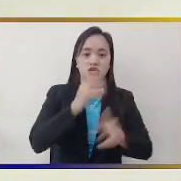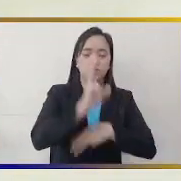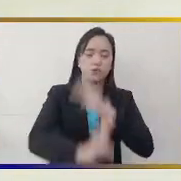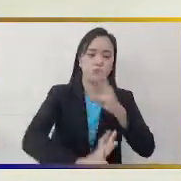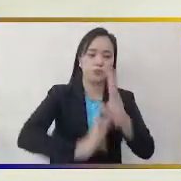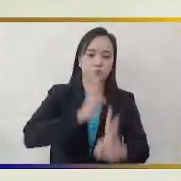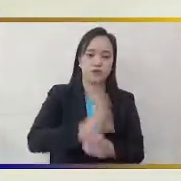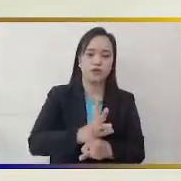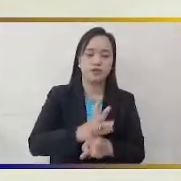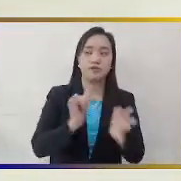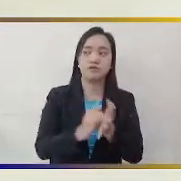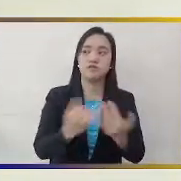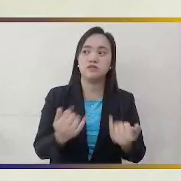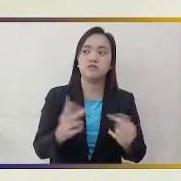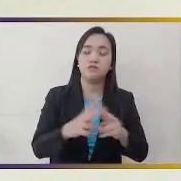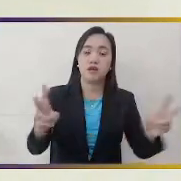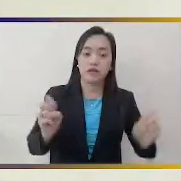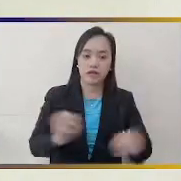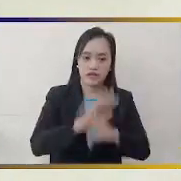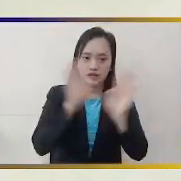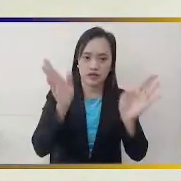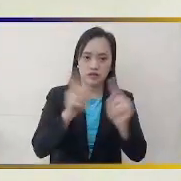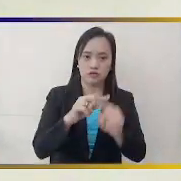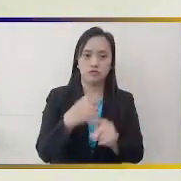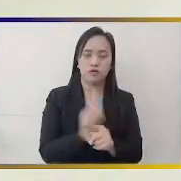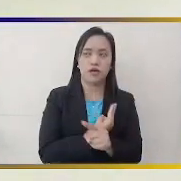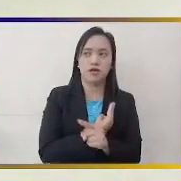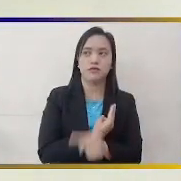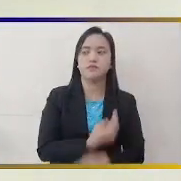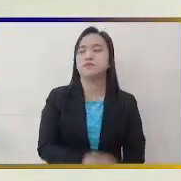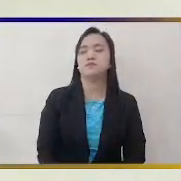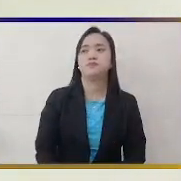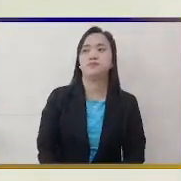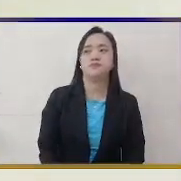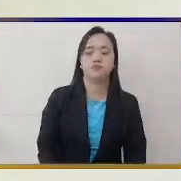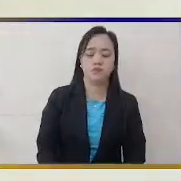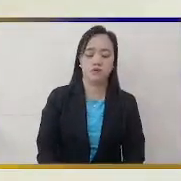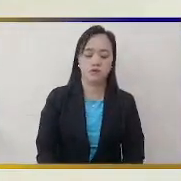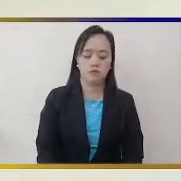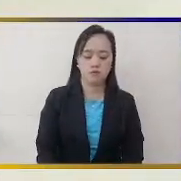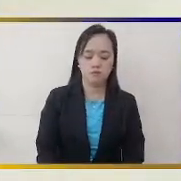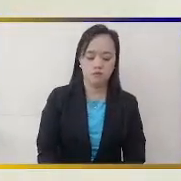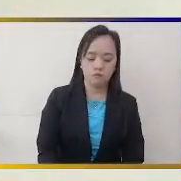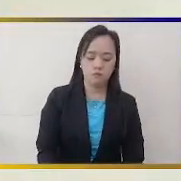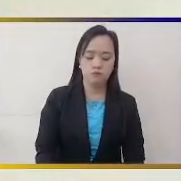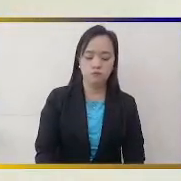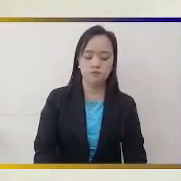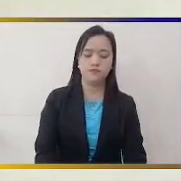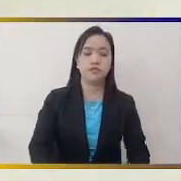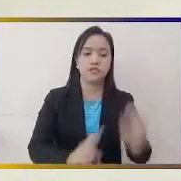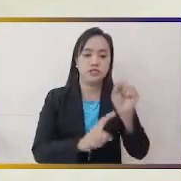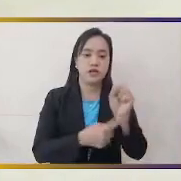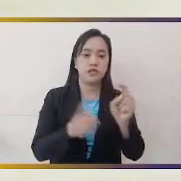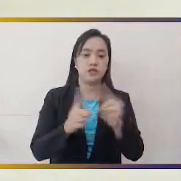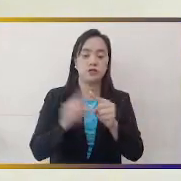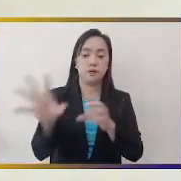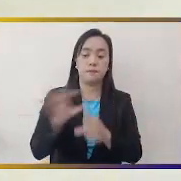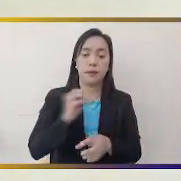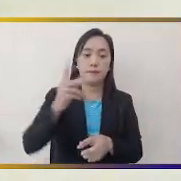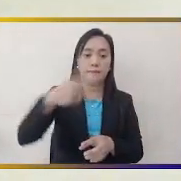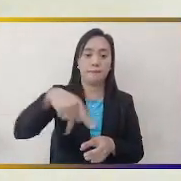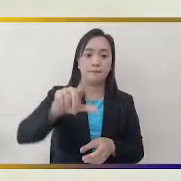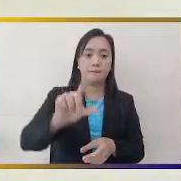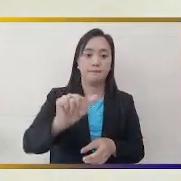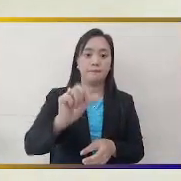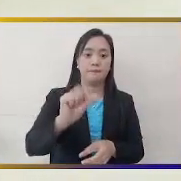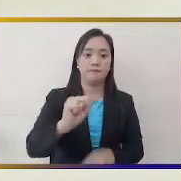Kaya nga ah nagsimula po ako mamulot ng plastic Alam niyo po yung mga battled